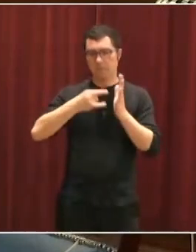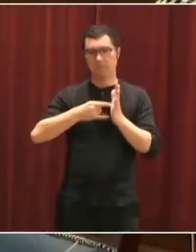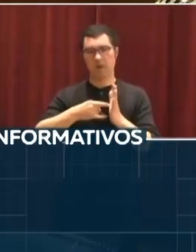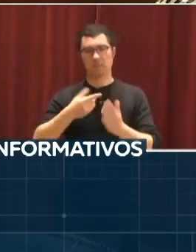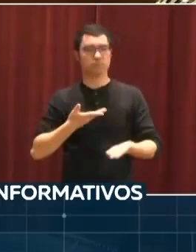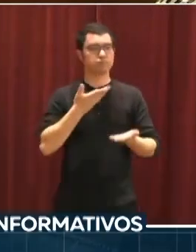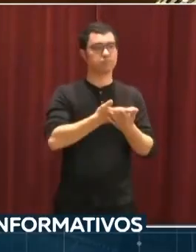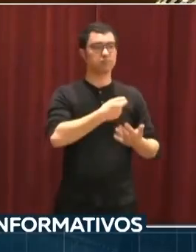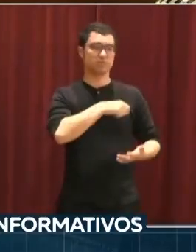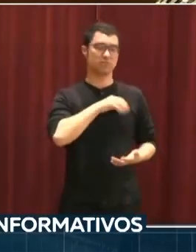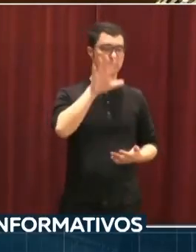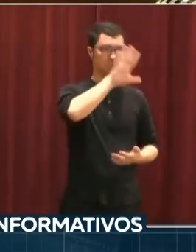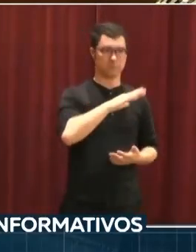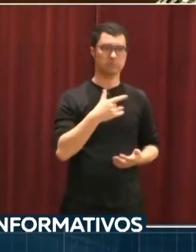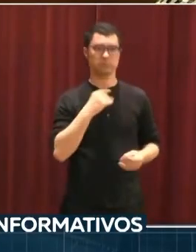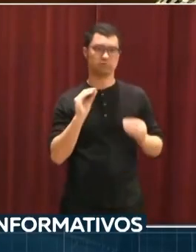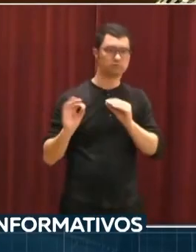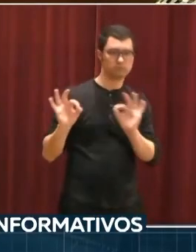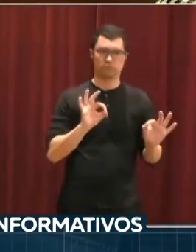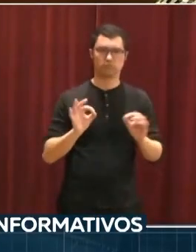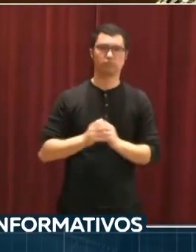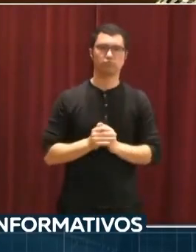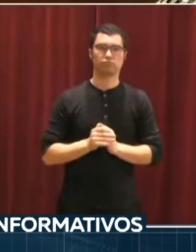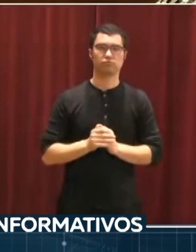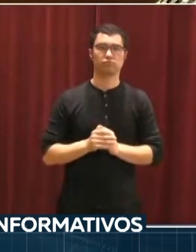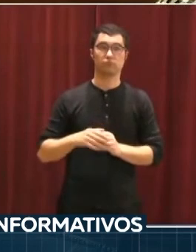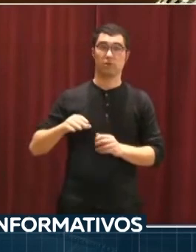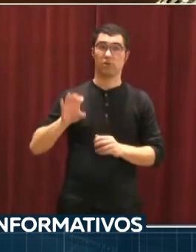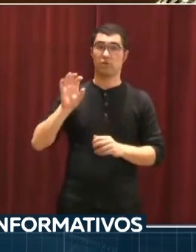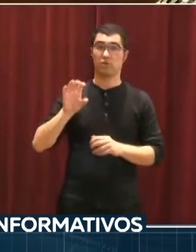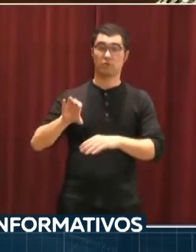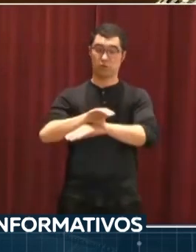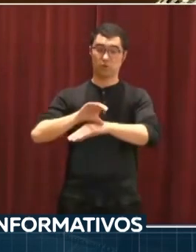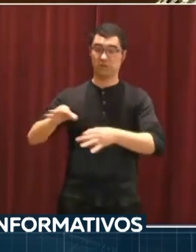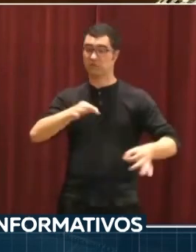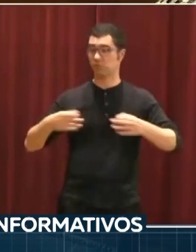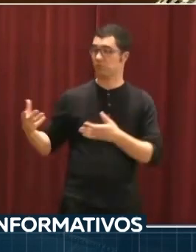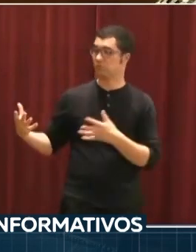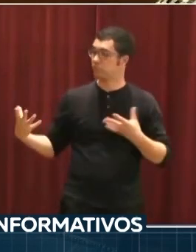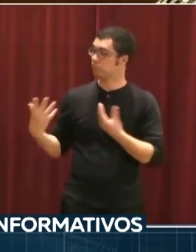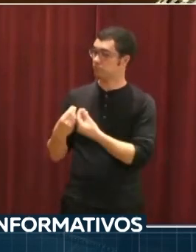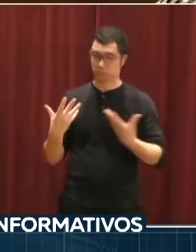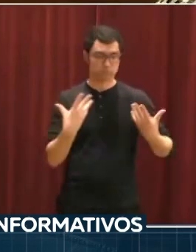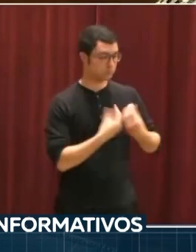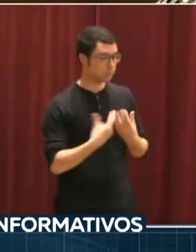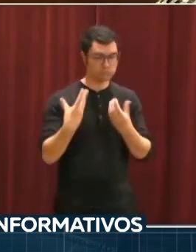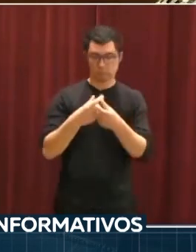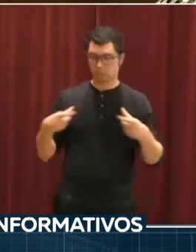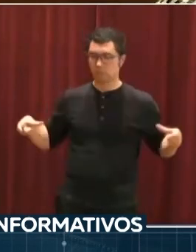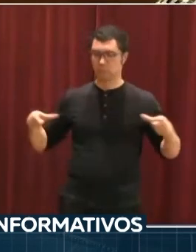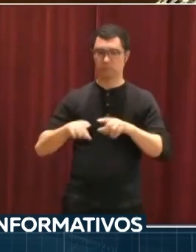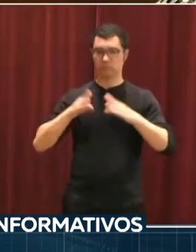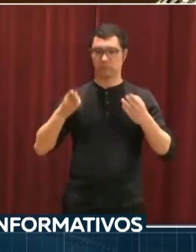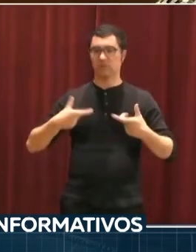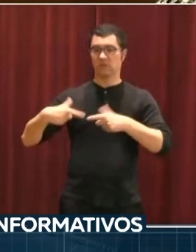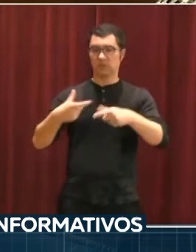Per tant, anunciar-li que demà mateix convocam els nous consells insulars, mesa de diàleg, on ens reunirem evidentment amb els sectors econòmics